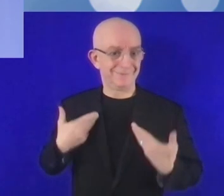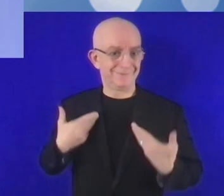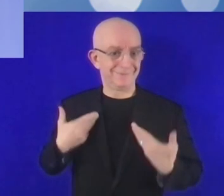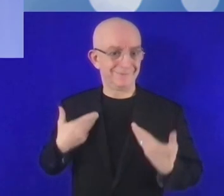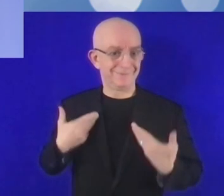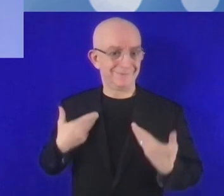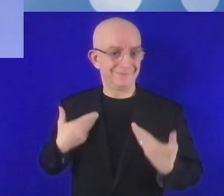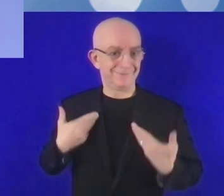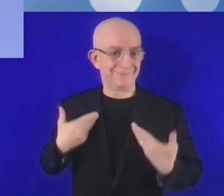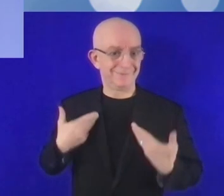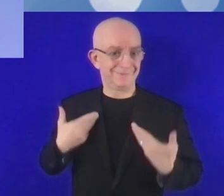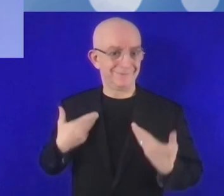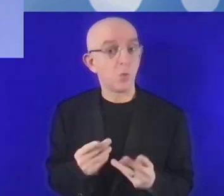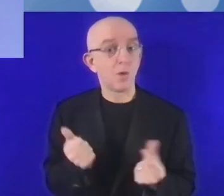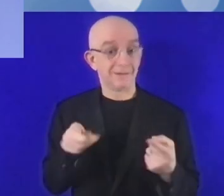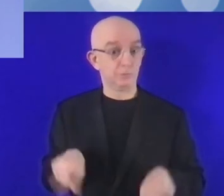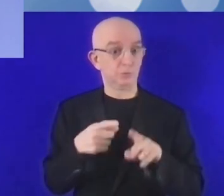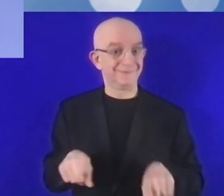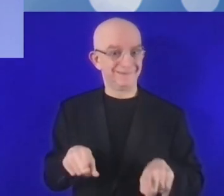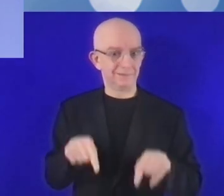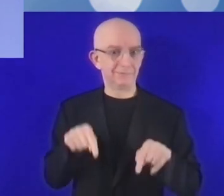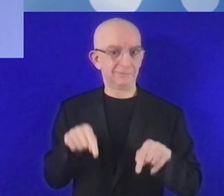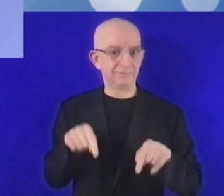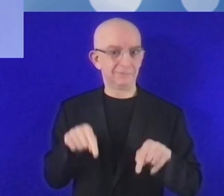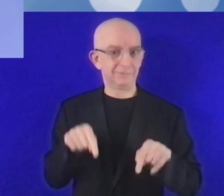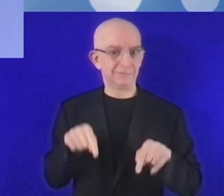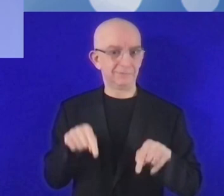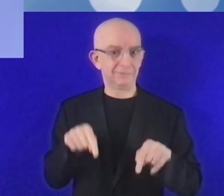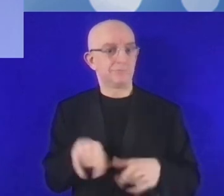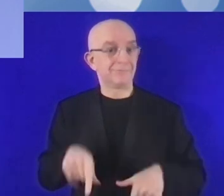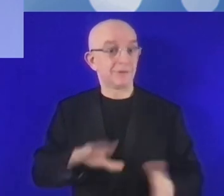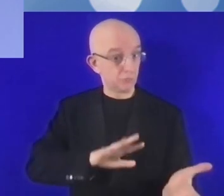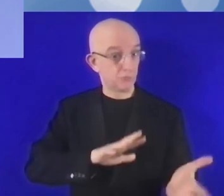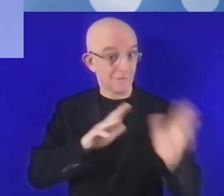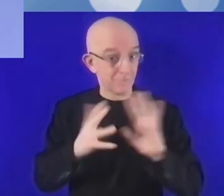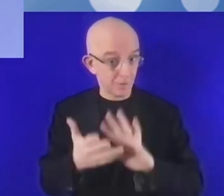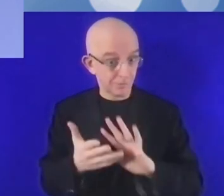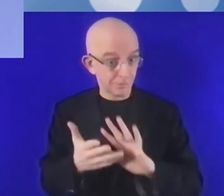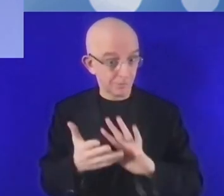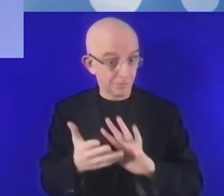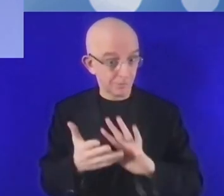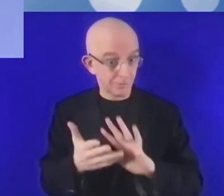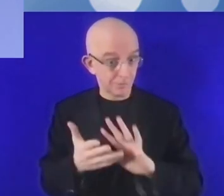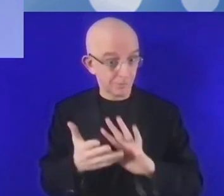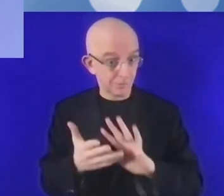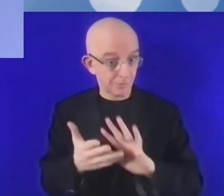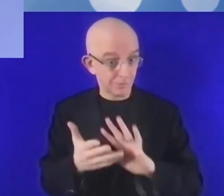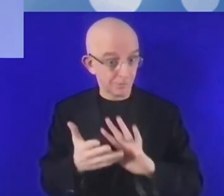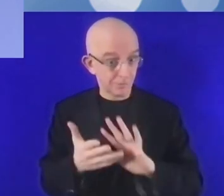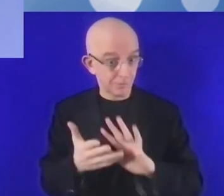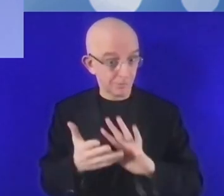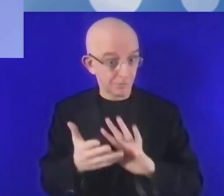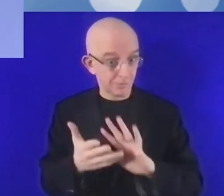我是一个乐观者，尤其在音乐方面，高质量的音乐可以在这些当中起到非常重要的作用。